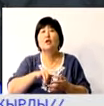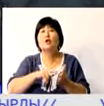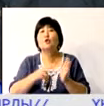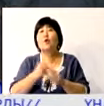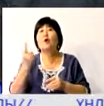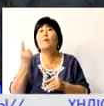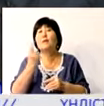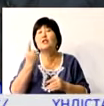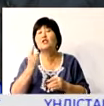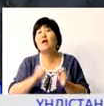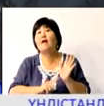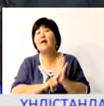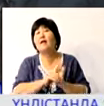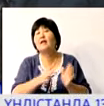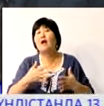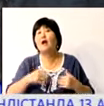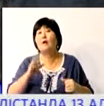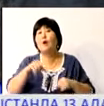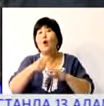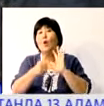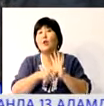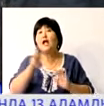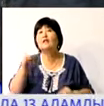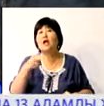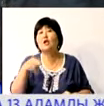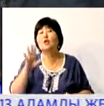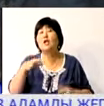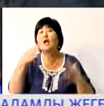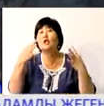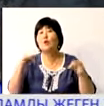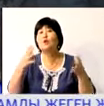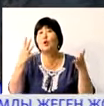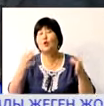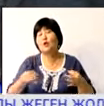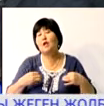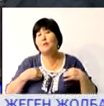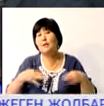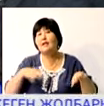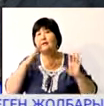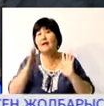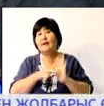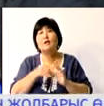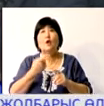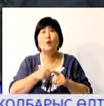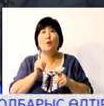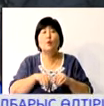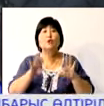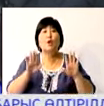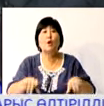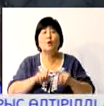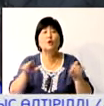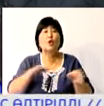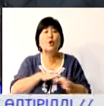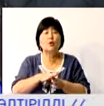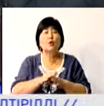бірінші кезеңі. Амалшылық болса 16 желтоқсан тәуелсіздік күнінің мерекесінің аясында осы орталықта